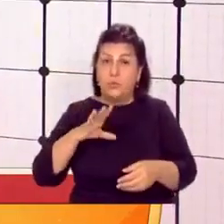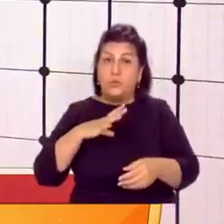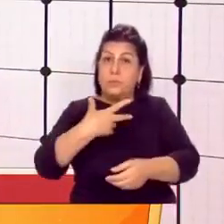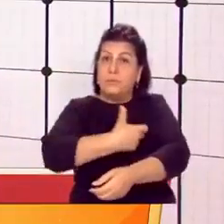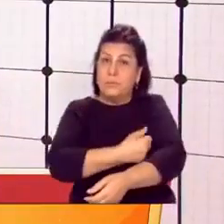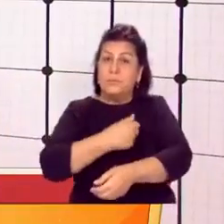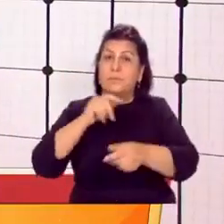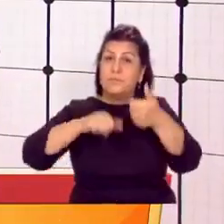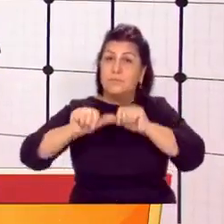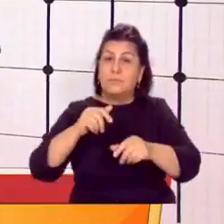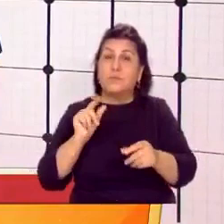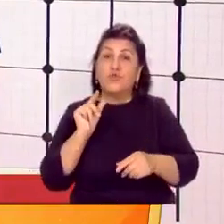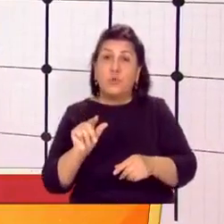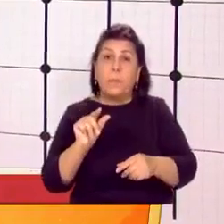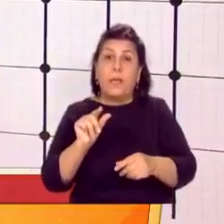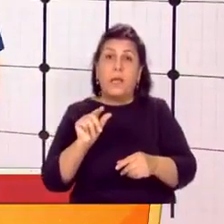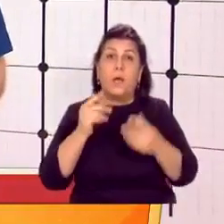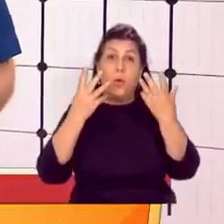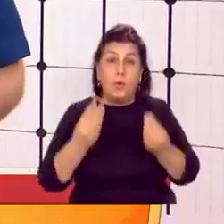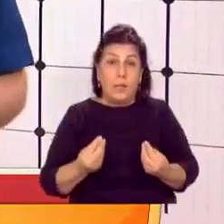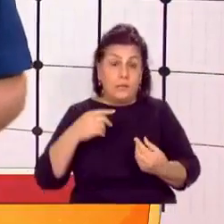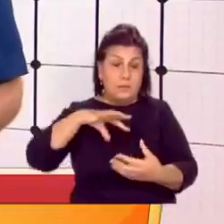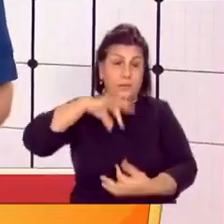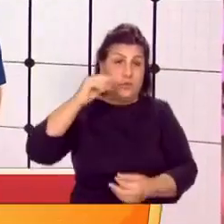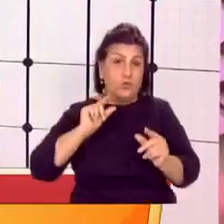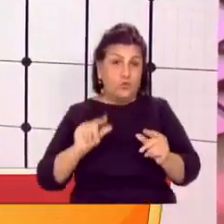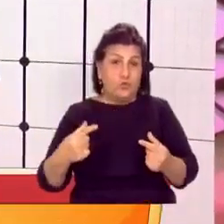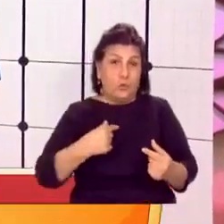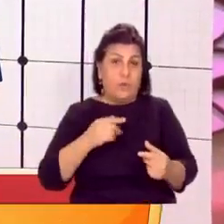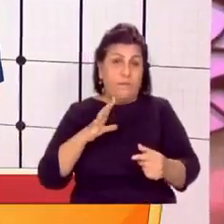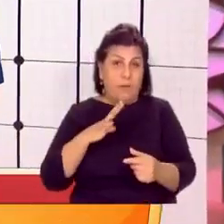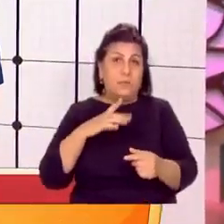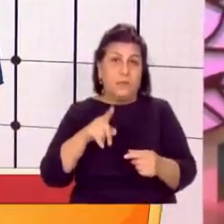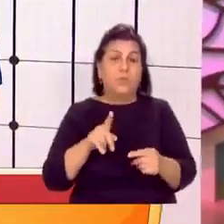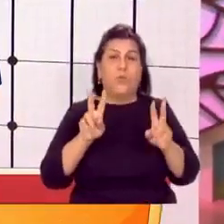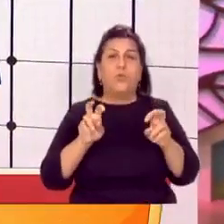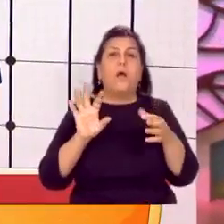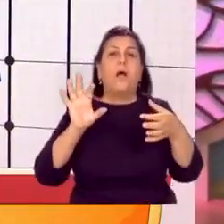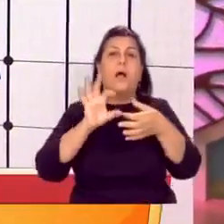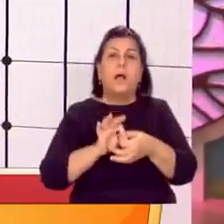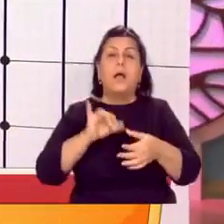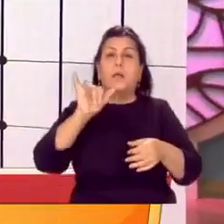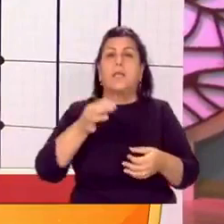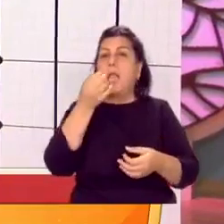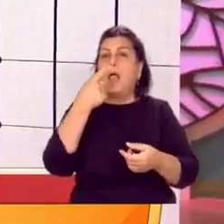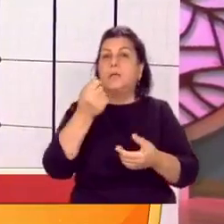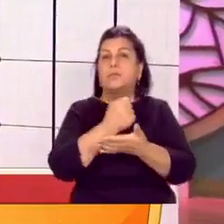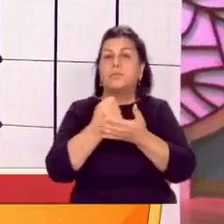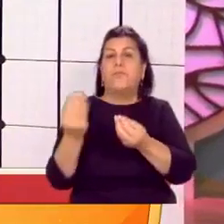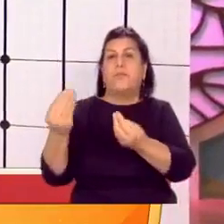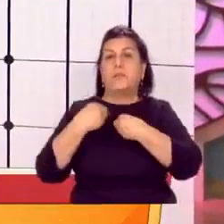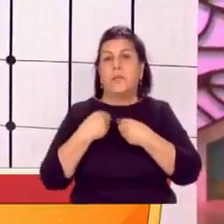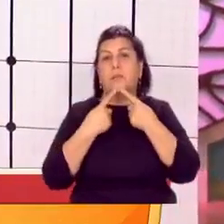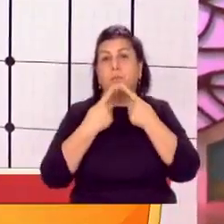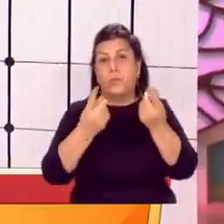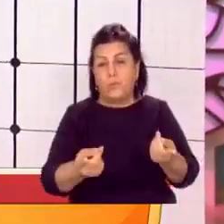gidip verin ve şüphe duyulan bir piknik canınız varsa o zaman zaten size bu konu hakkında gerekli ilaçlar verilecektir